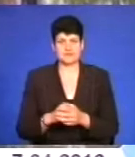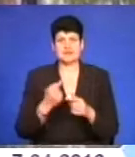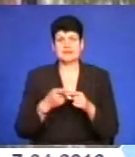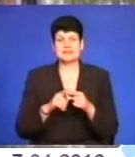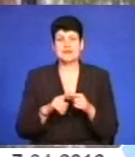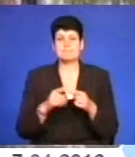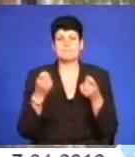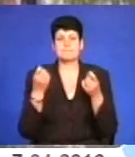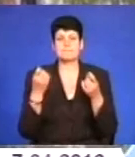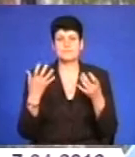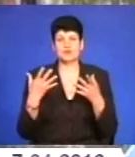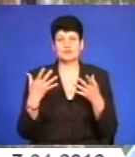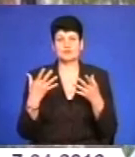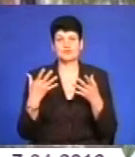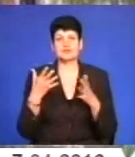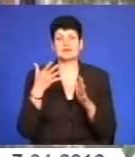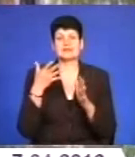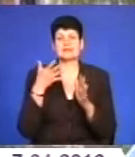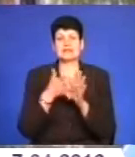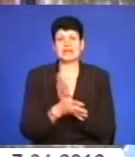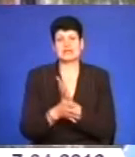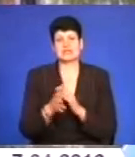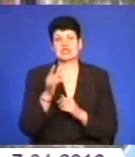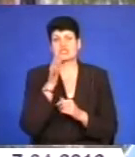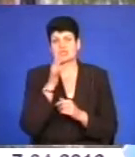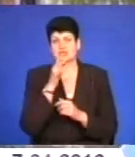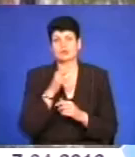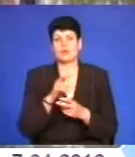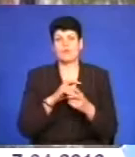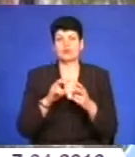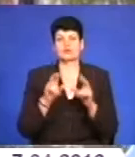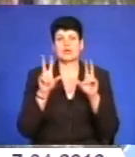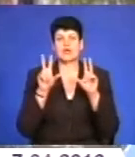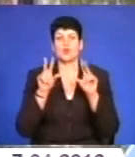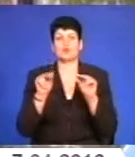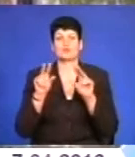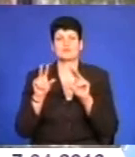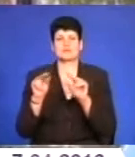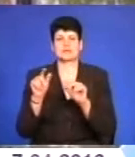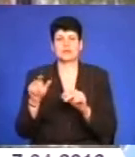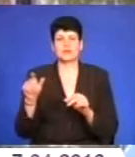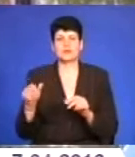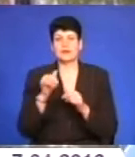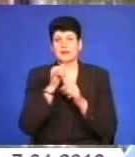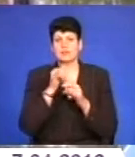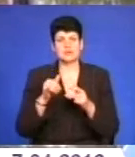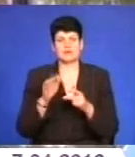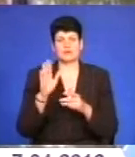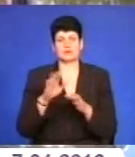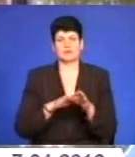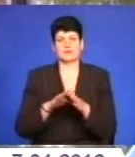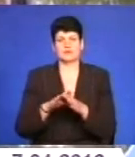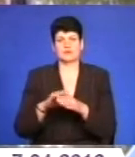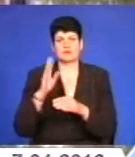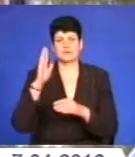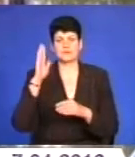просто даремна трата часу на пошуки і обіцянки людям, яких неможливо потім буде в подальшому здійснити, тому